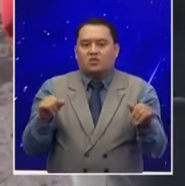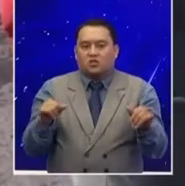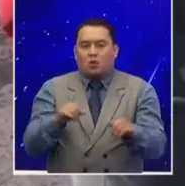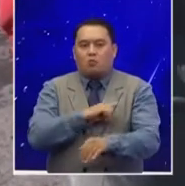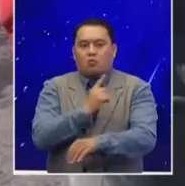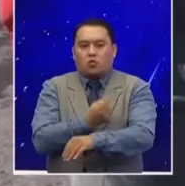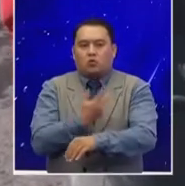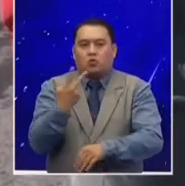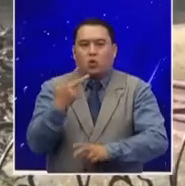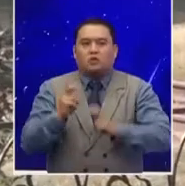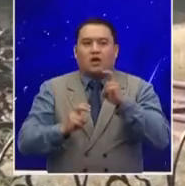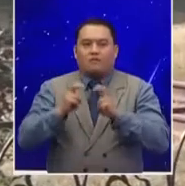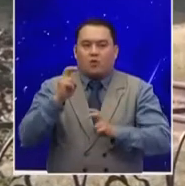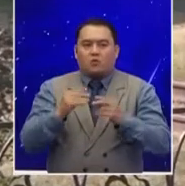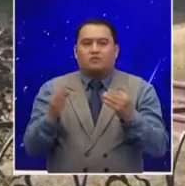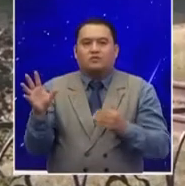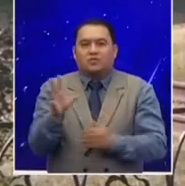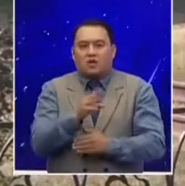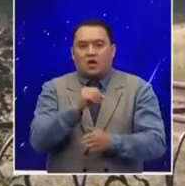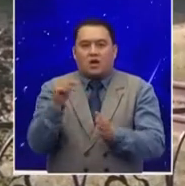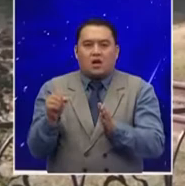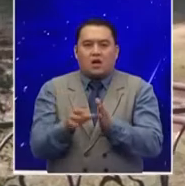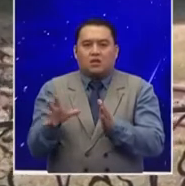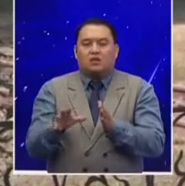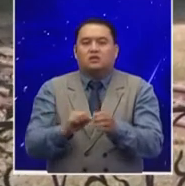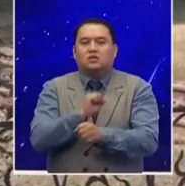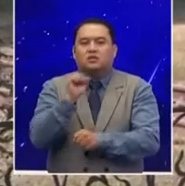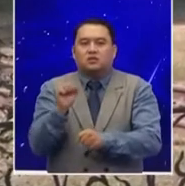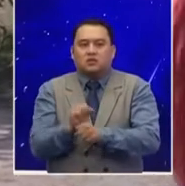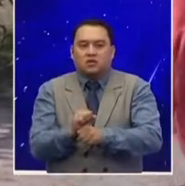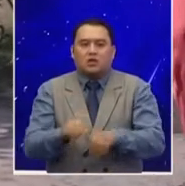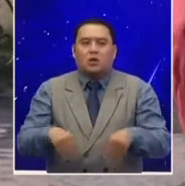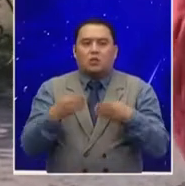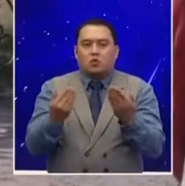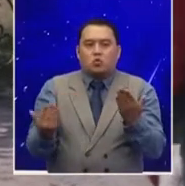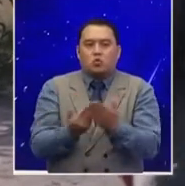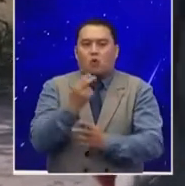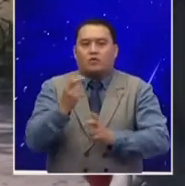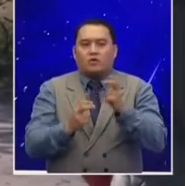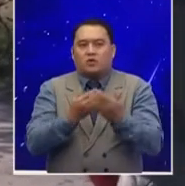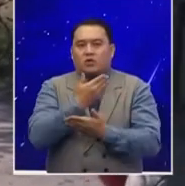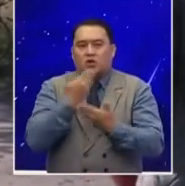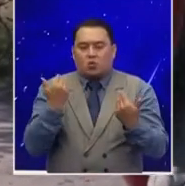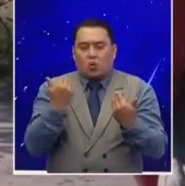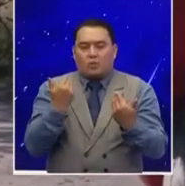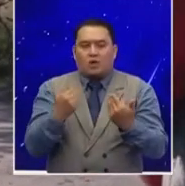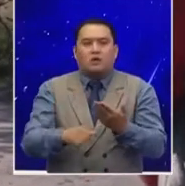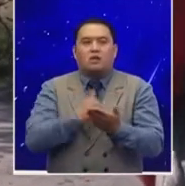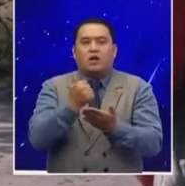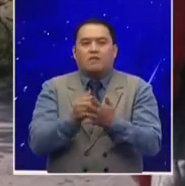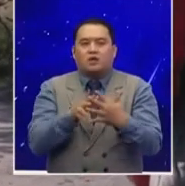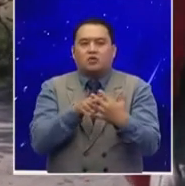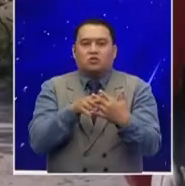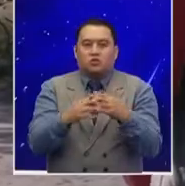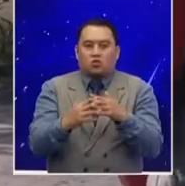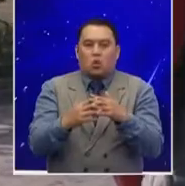мощности еще трех заводов. Однако все ближайшие электростанции загружены, подавать питание новым предприятиям неоткуда. Глава сельского округа